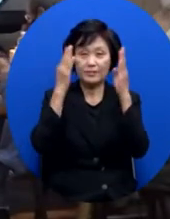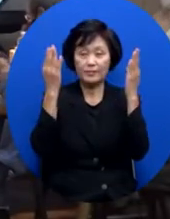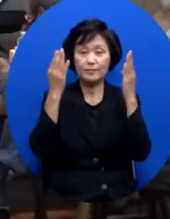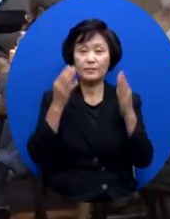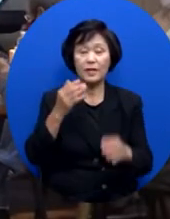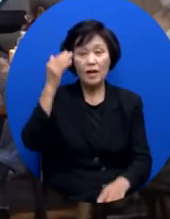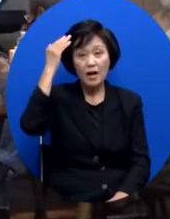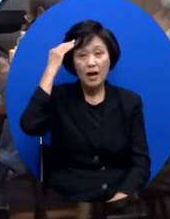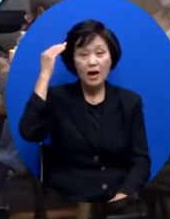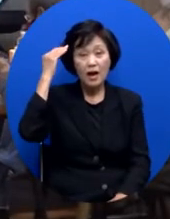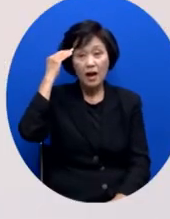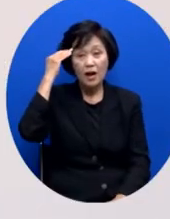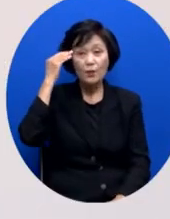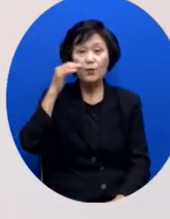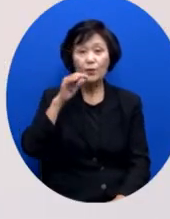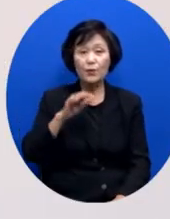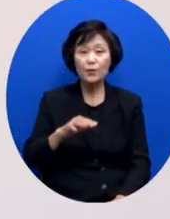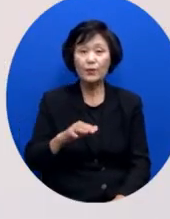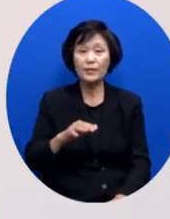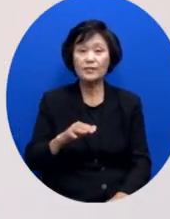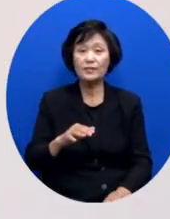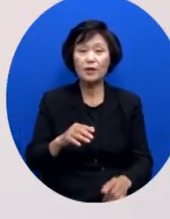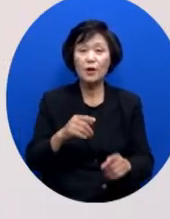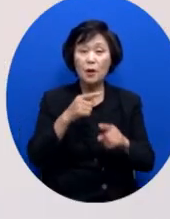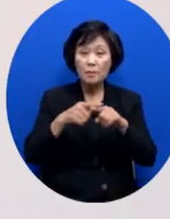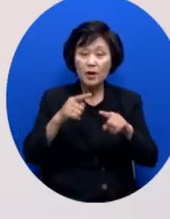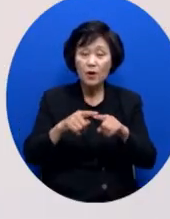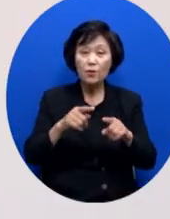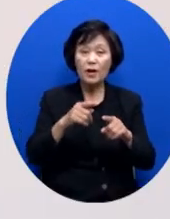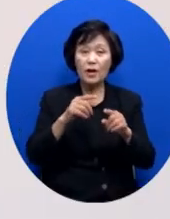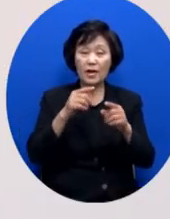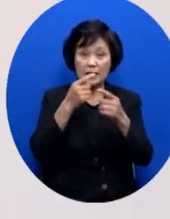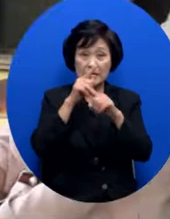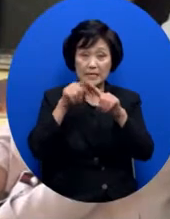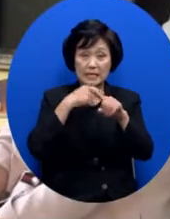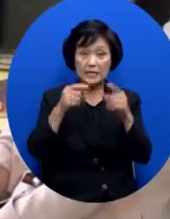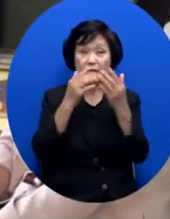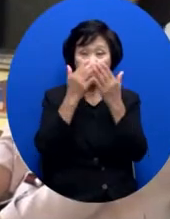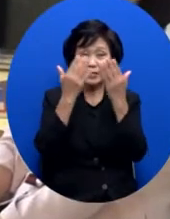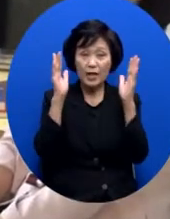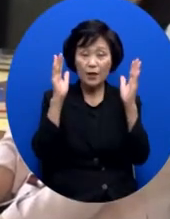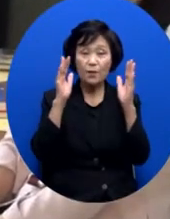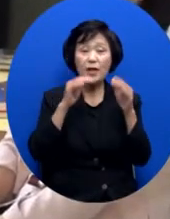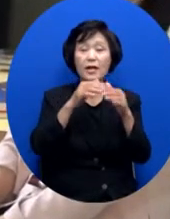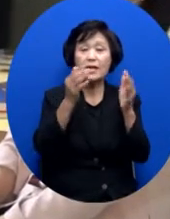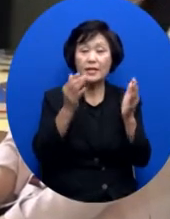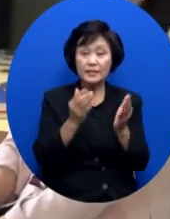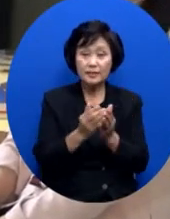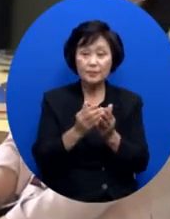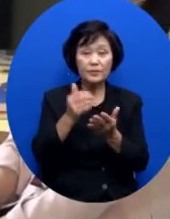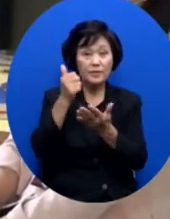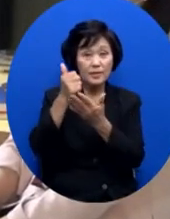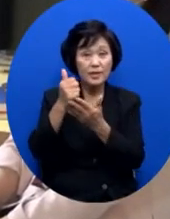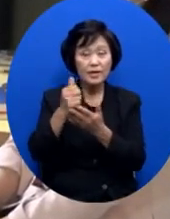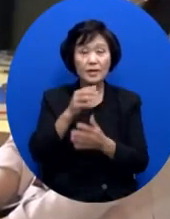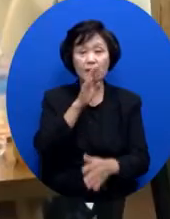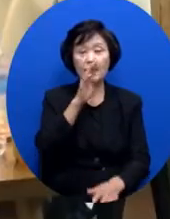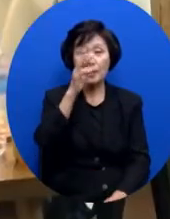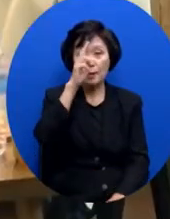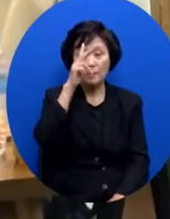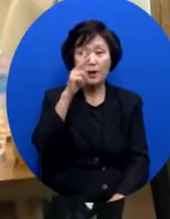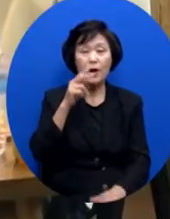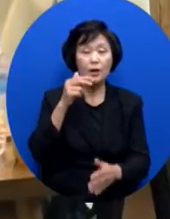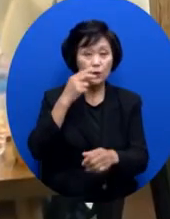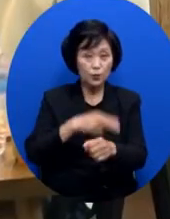한국이 암수 펠로우십 주체로 열린 평가 회에서 세계 선교 파악해 신임회장으로 선출된 박보경 교수는 앞으로